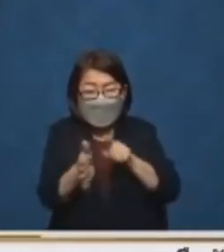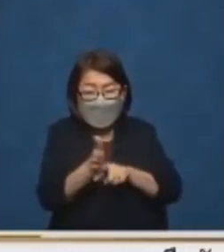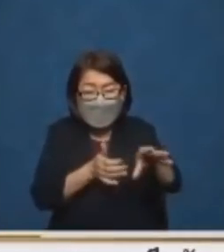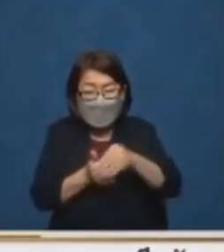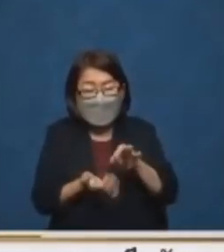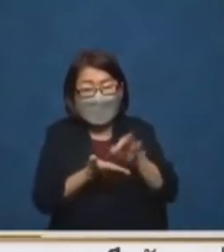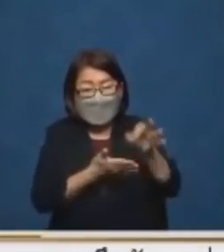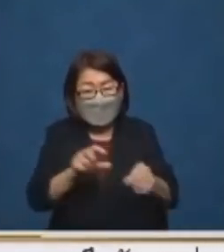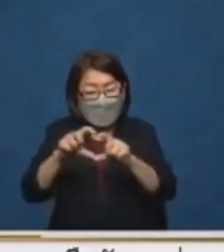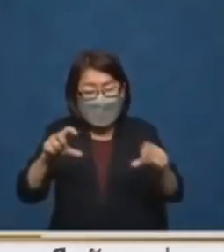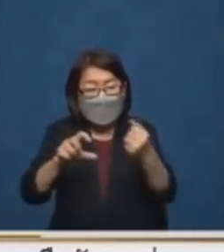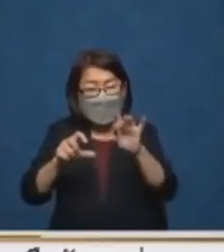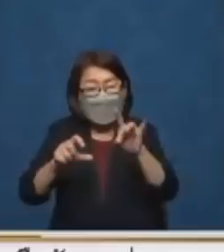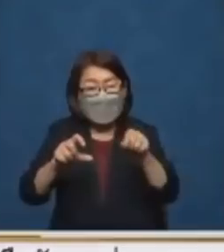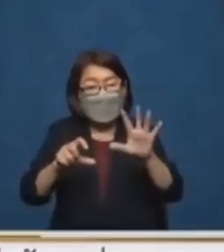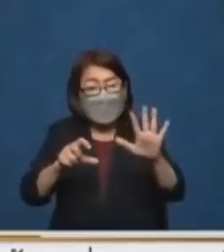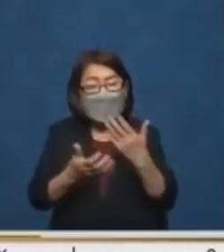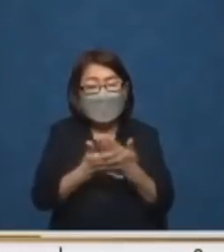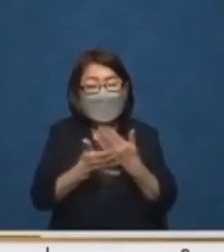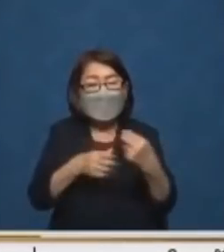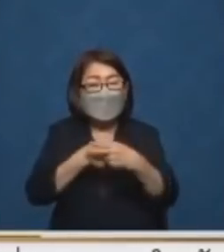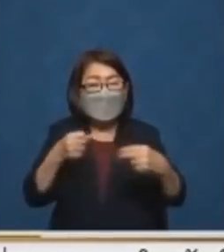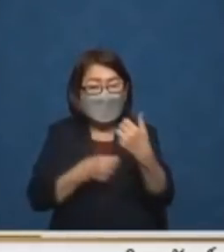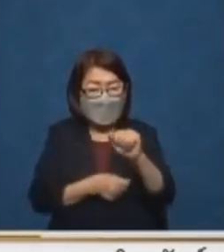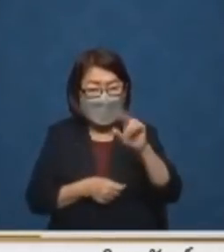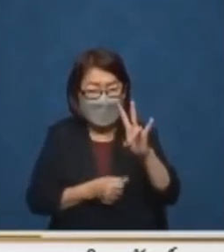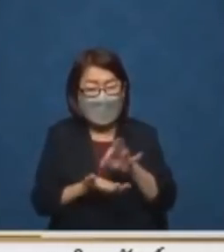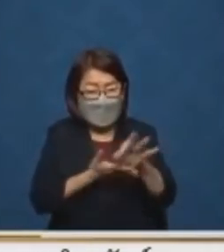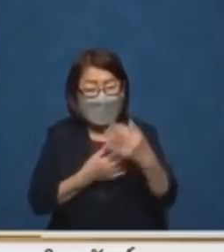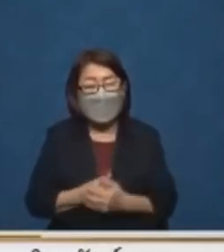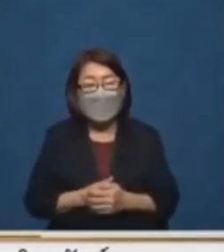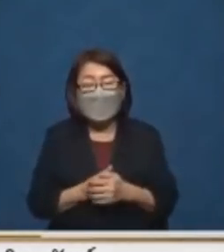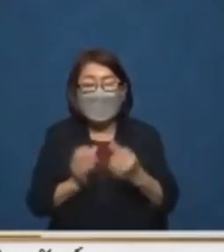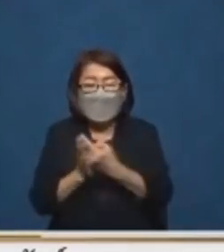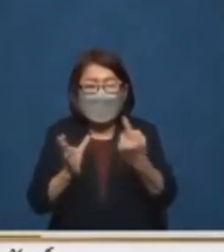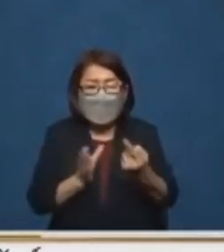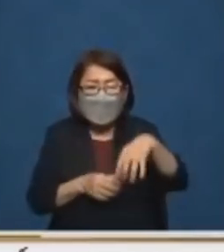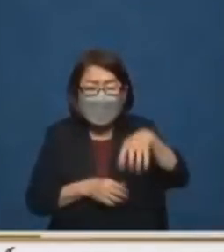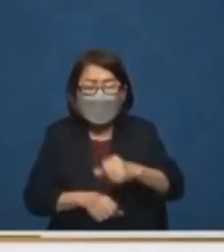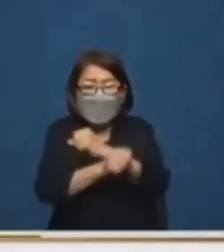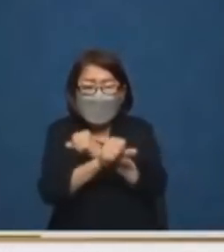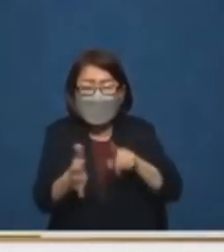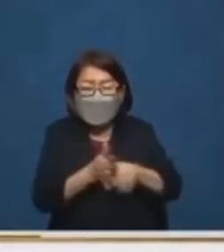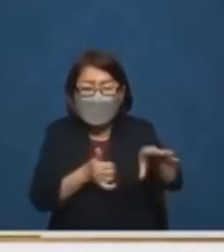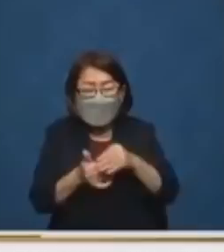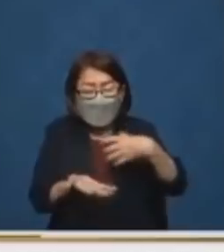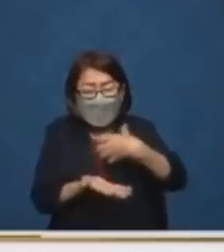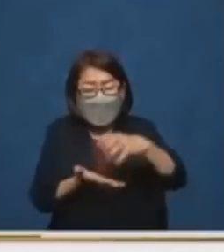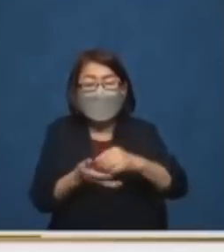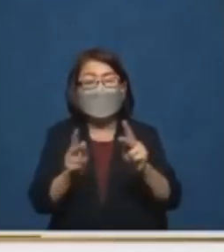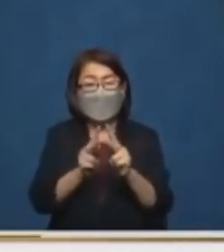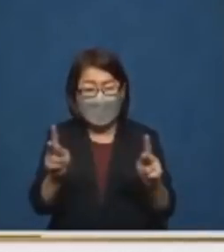5 ลานโดสในราคาโดสละ 17 เหลีน ผู้แนจากกมควบคมโลกเป็คนให้การต่ขนัอรทิการเอง